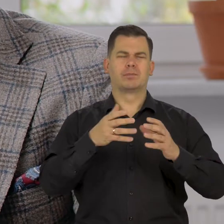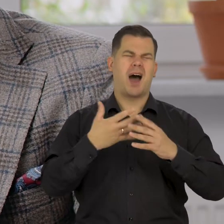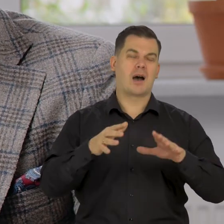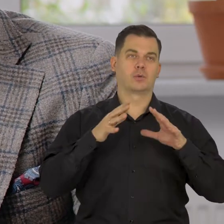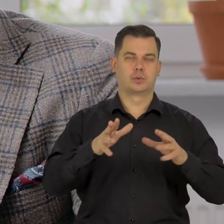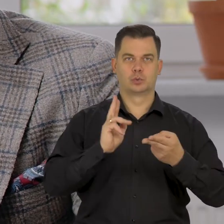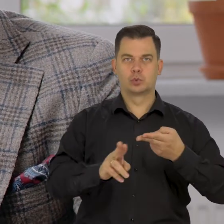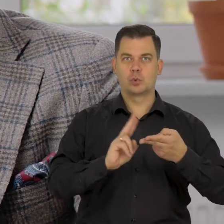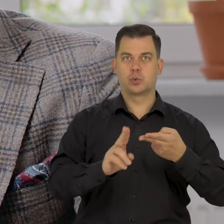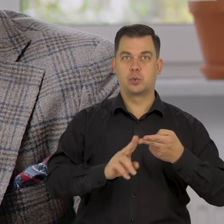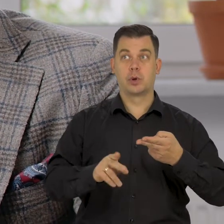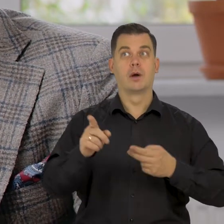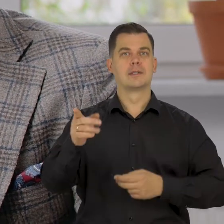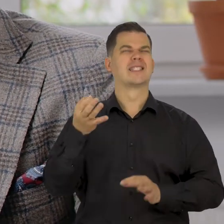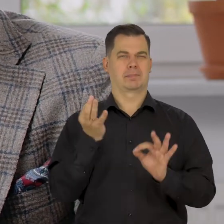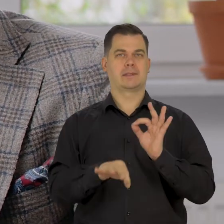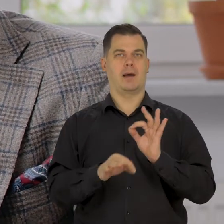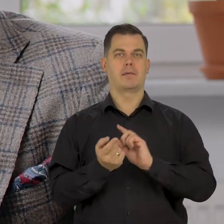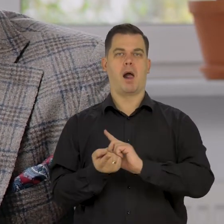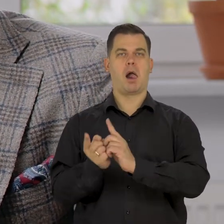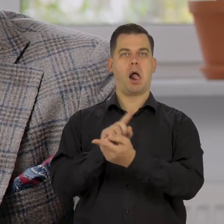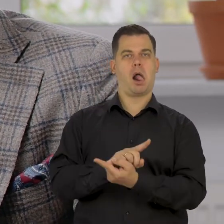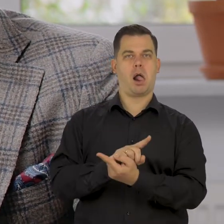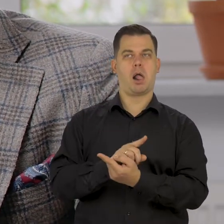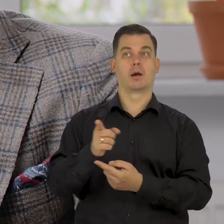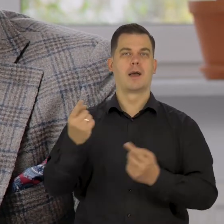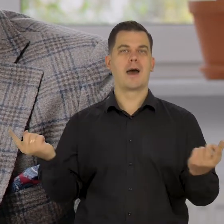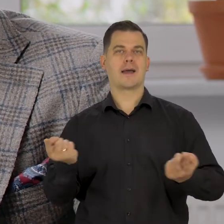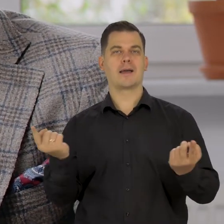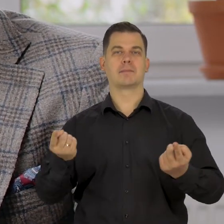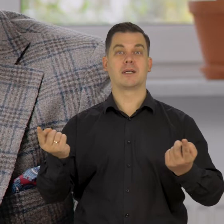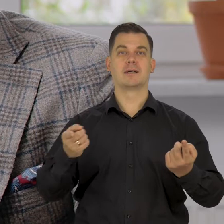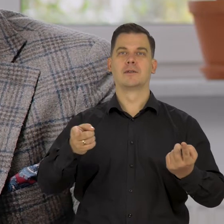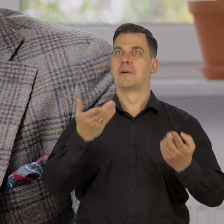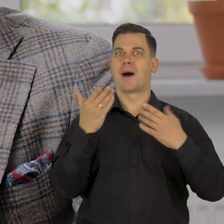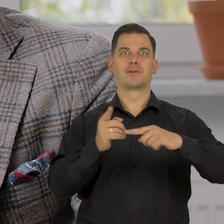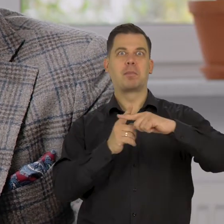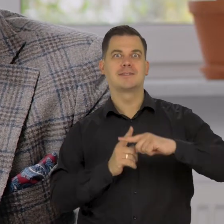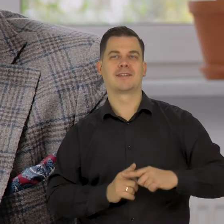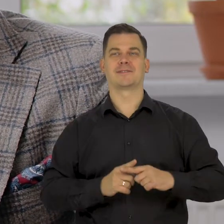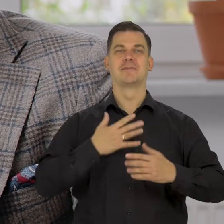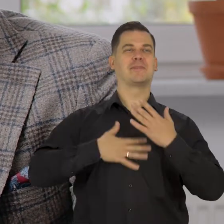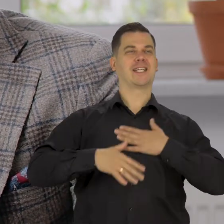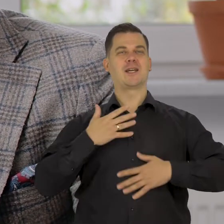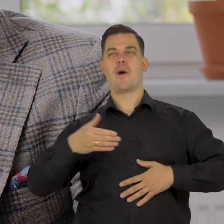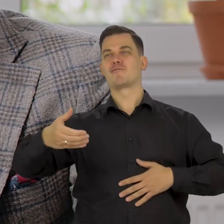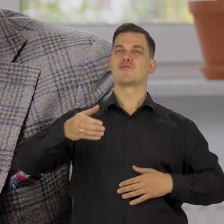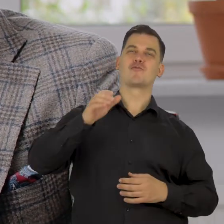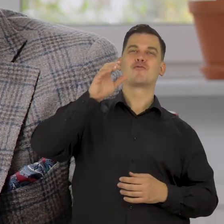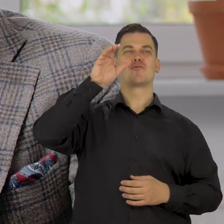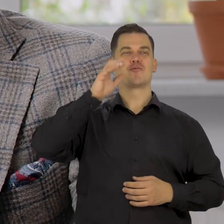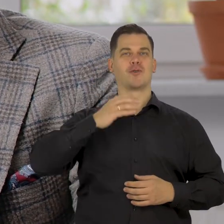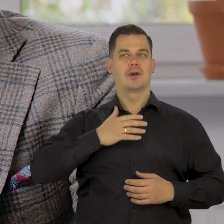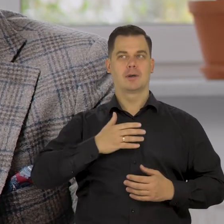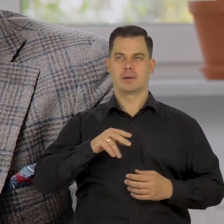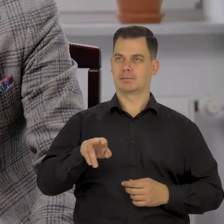znajduje się bardzo dużo cukru, celowo przedstawiają w swoich reklamach produkty w bardzo pozytywnych sytuacjach, to znaczy na